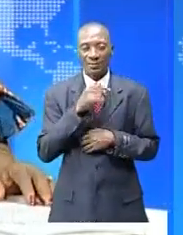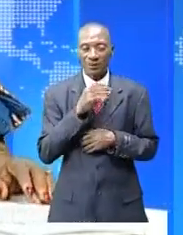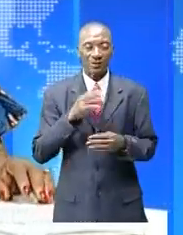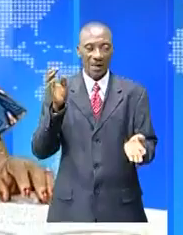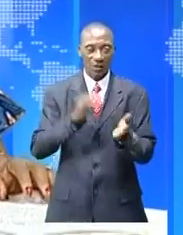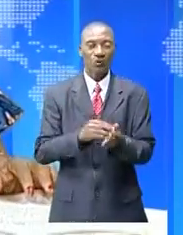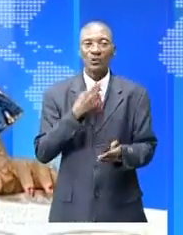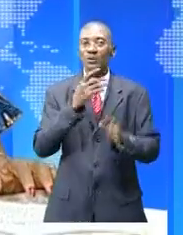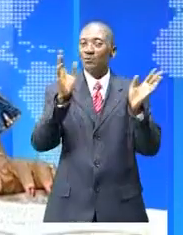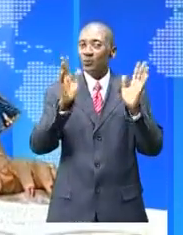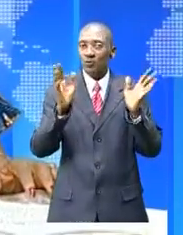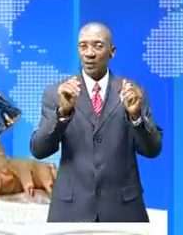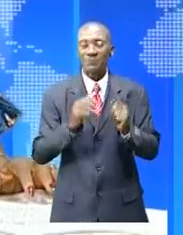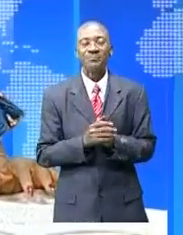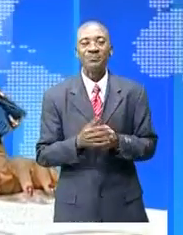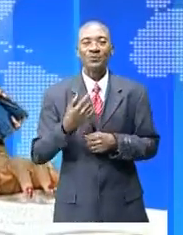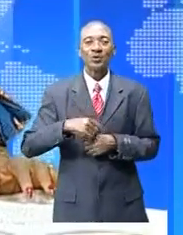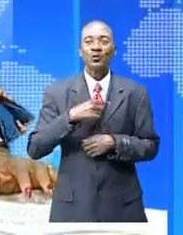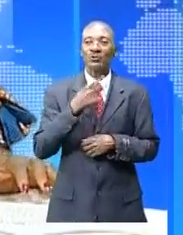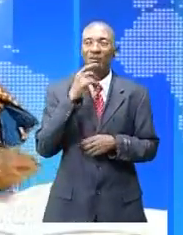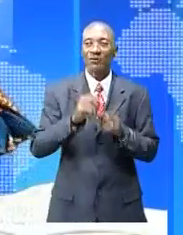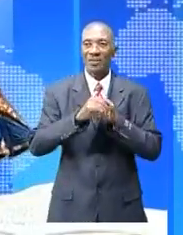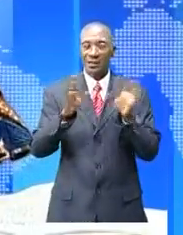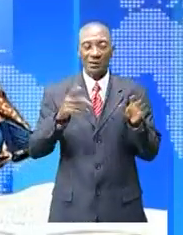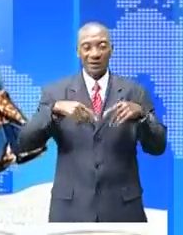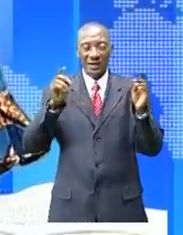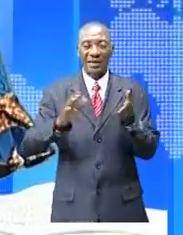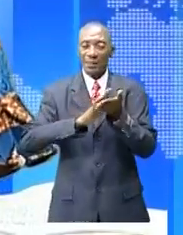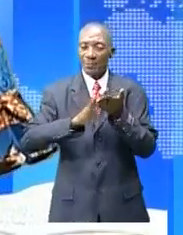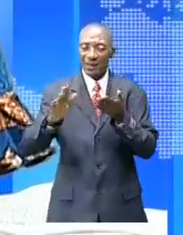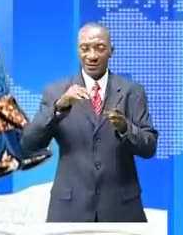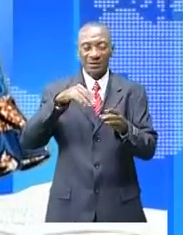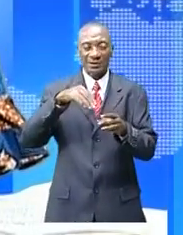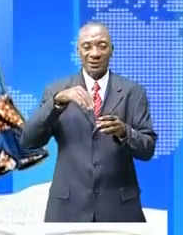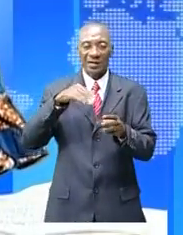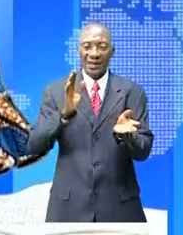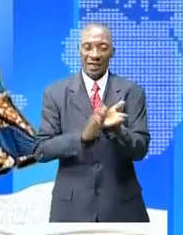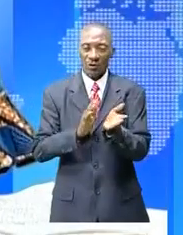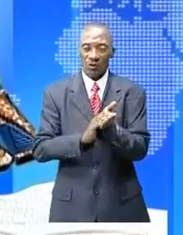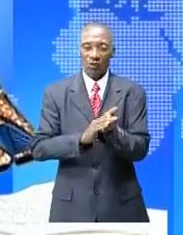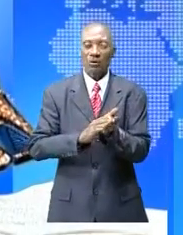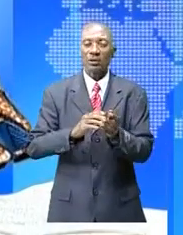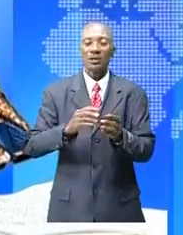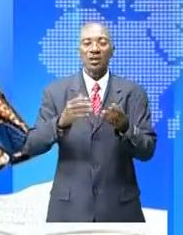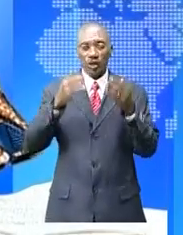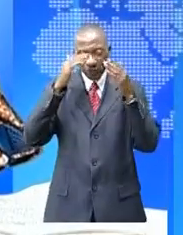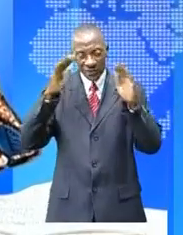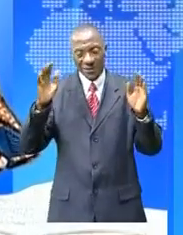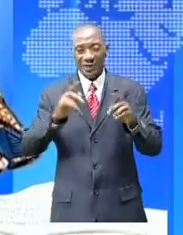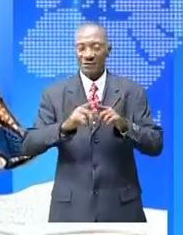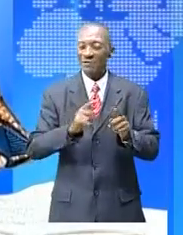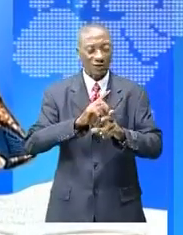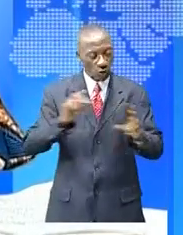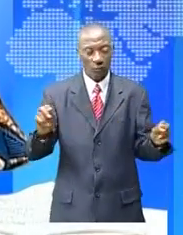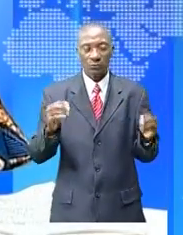une fois, bonsoir. Nous l'avons dit au début, pas d'année blanche dans les écoles comme dans les universités. L'assurance donnée au Premier